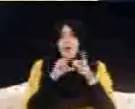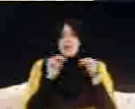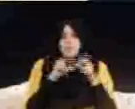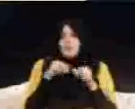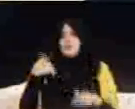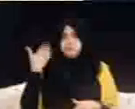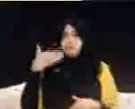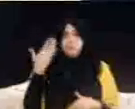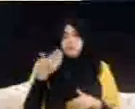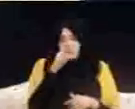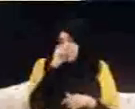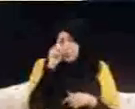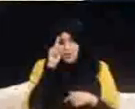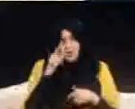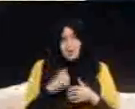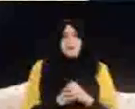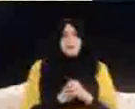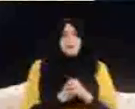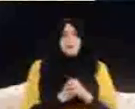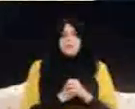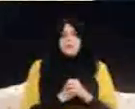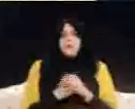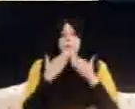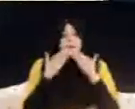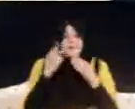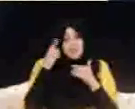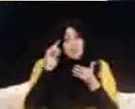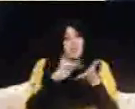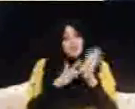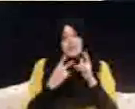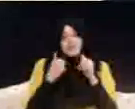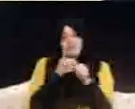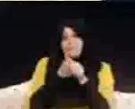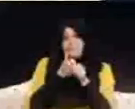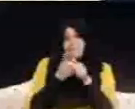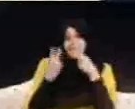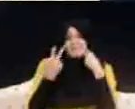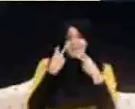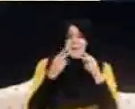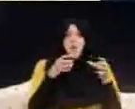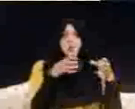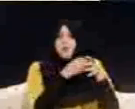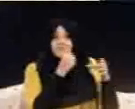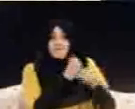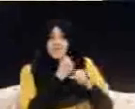الله مزيد من البيان إن شاء الله. معكم دكتور سعيد، شكرا لكم أيها الأحباب الأوفياء، الشكر لإخواني